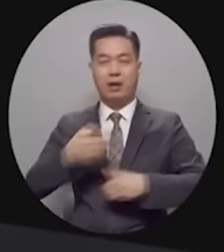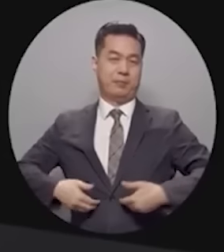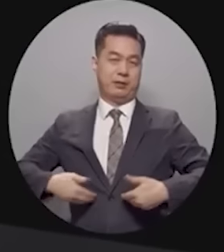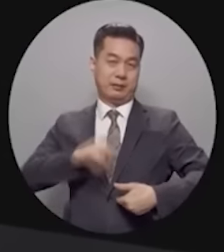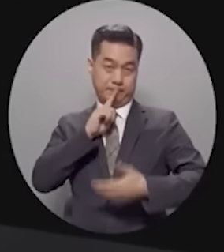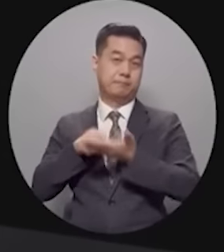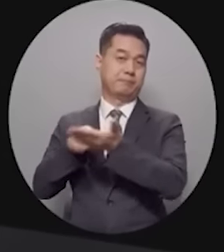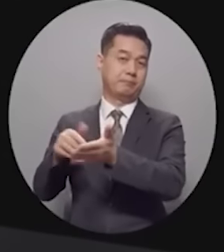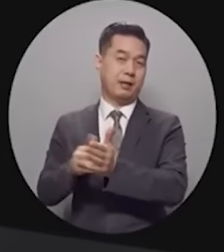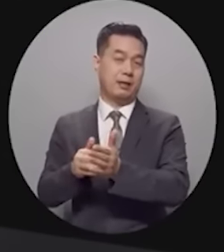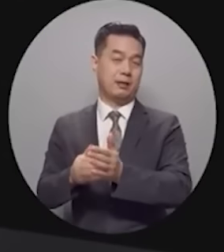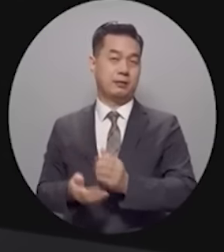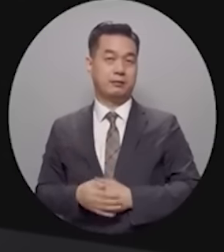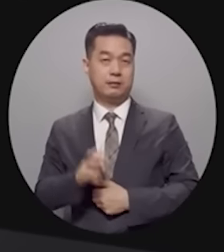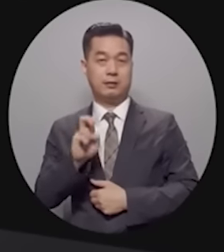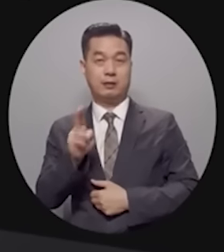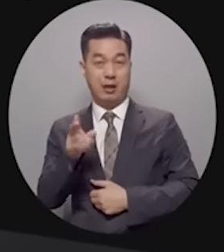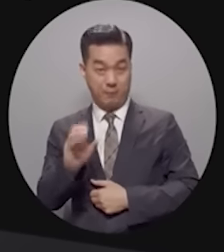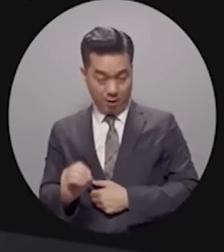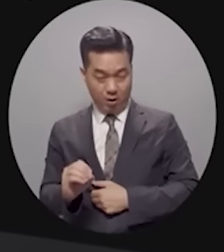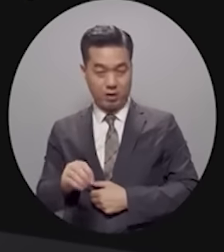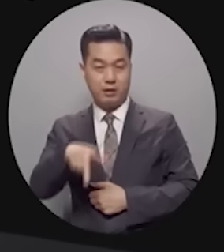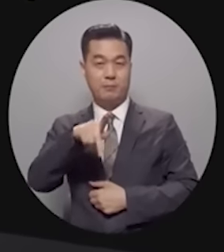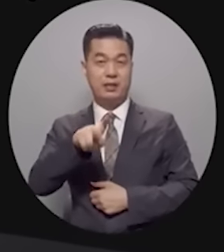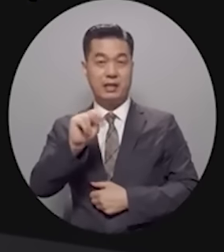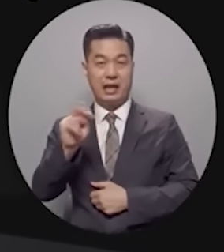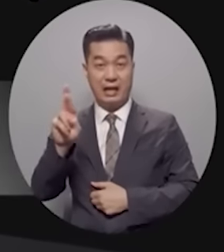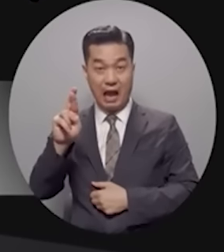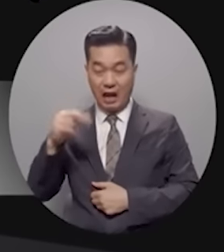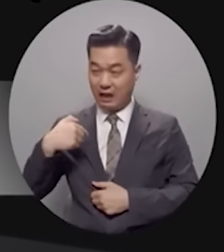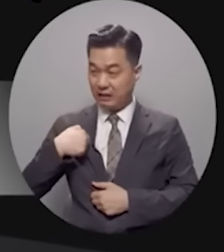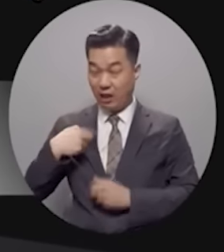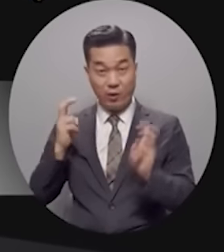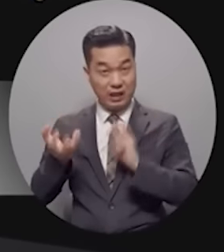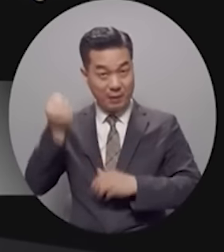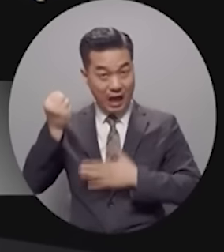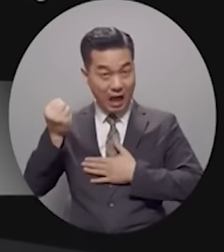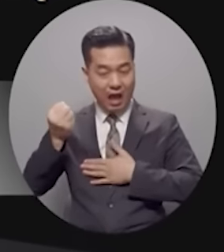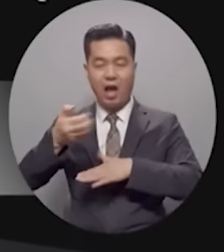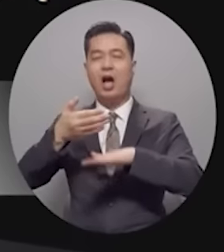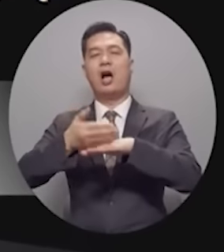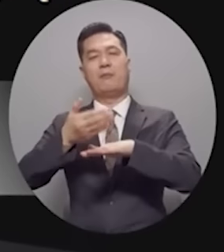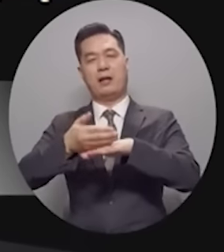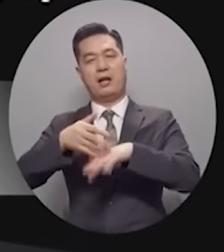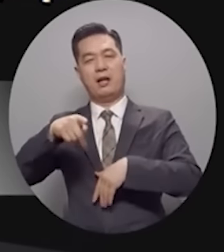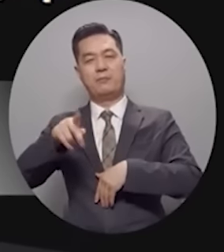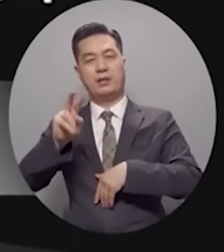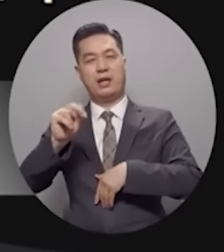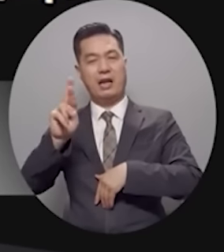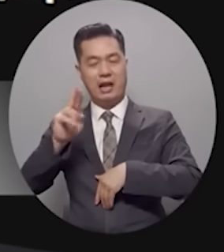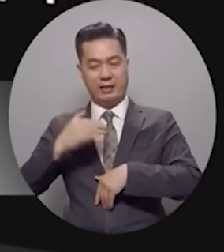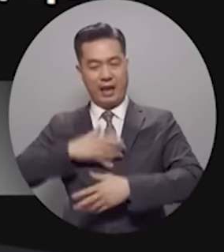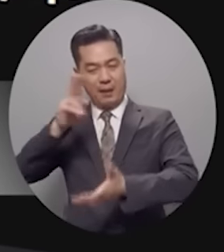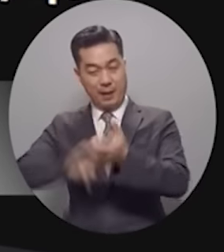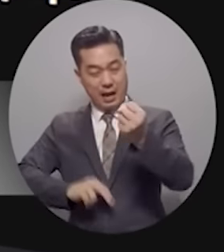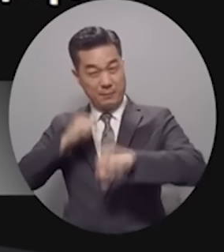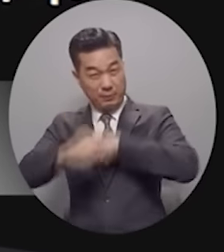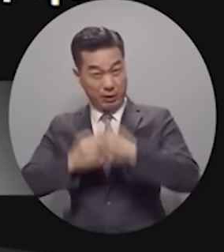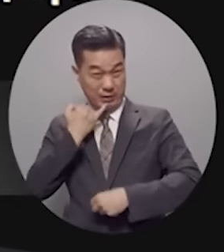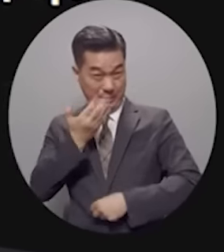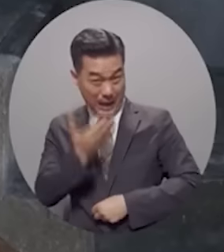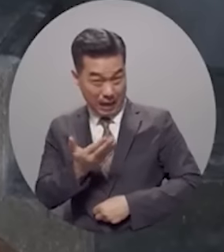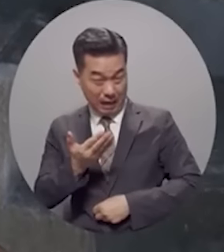그러자 명 씨는 여론조사기관 PNR이 제 회사라는 거냐, 감사하다, PNR을 팔아먹어도 되겠냐고 비꼬며